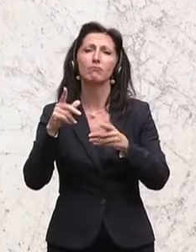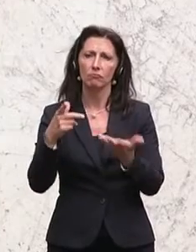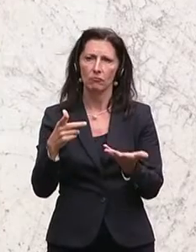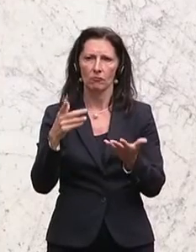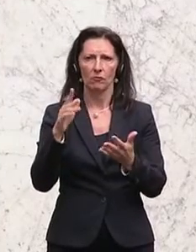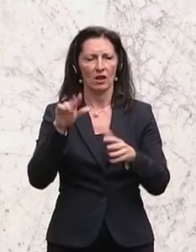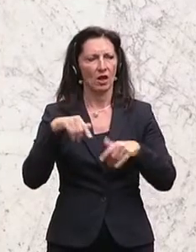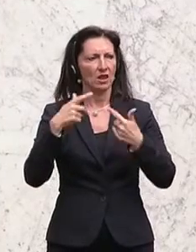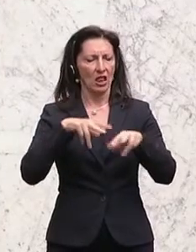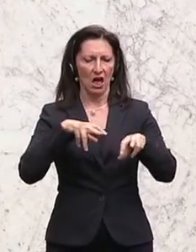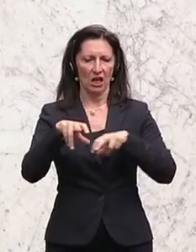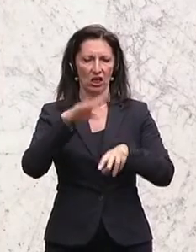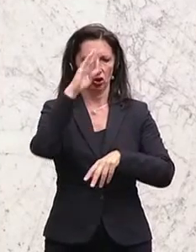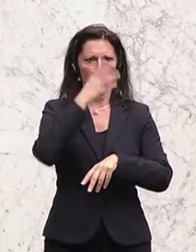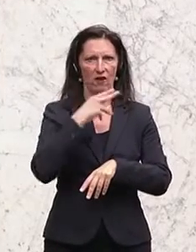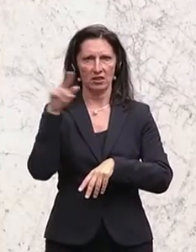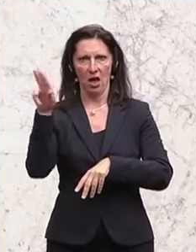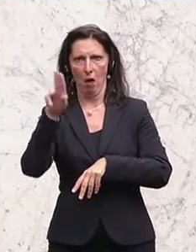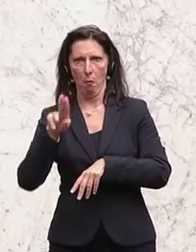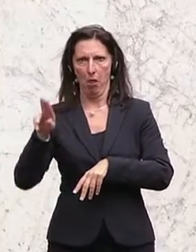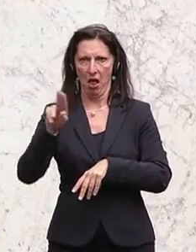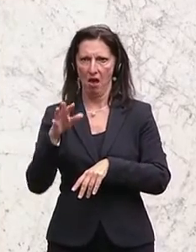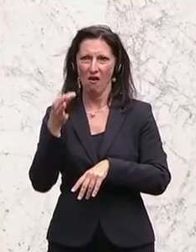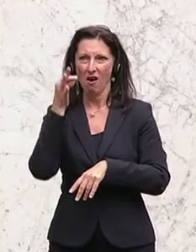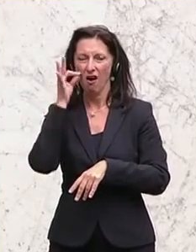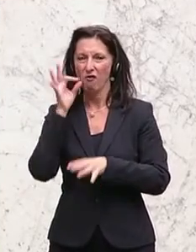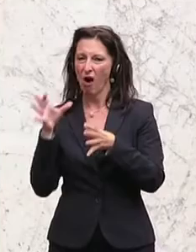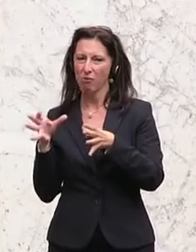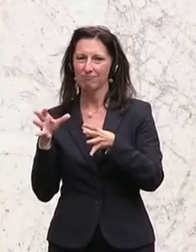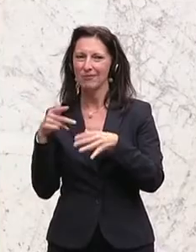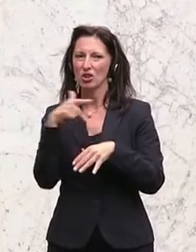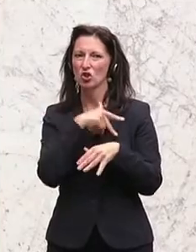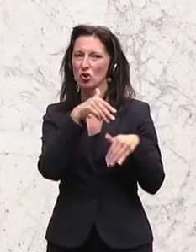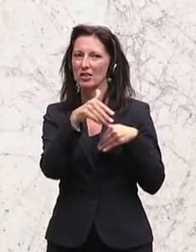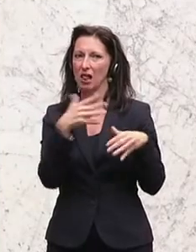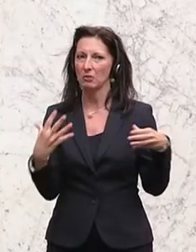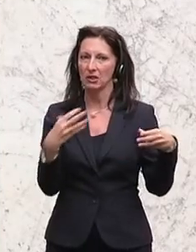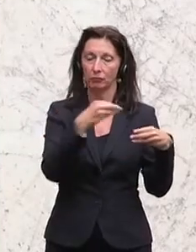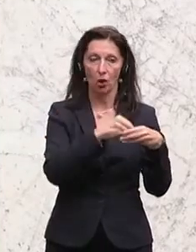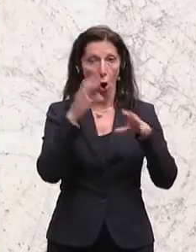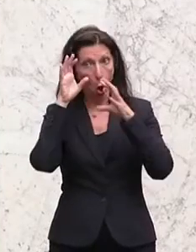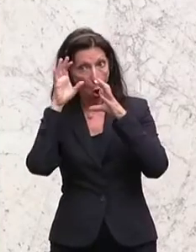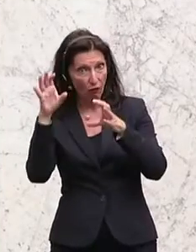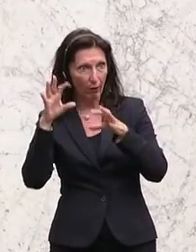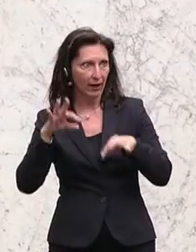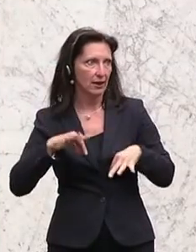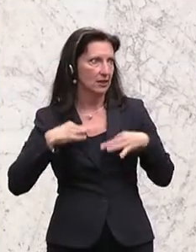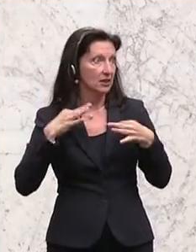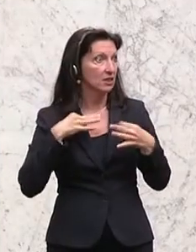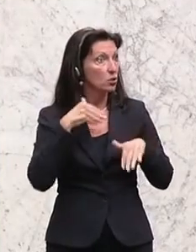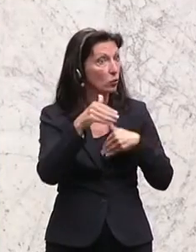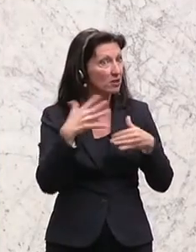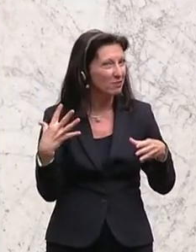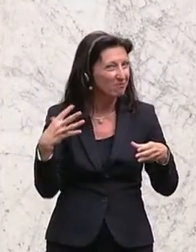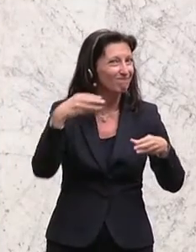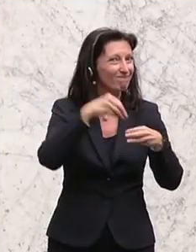Regierung landete es im Sozialministerium. Unter der ÖVP war es im Gesundheitsministerium und es wurde immer wieder